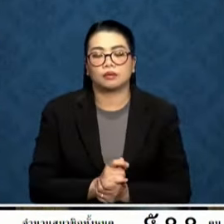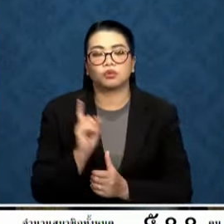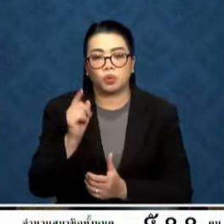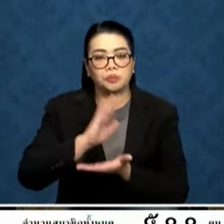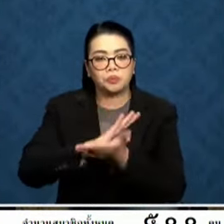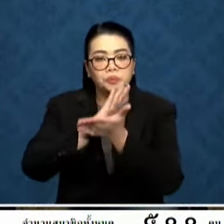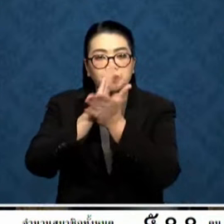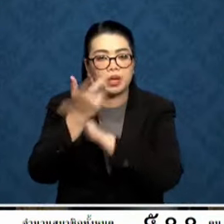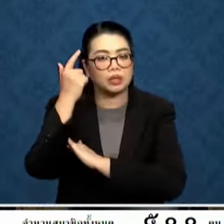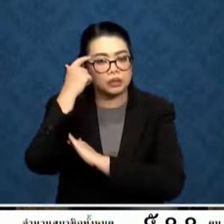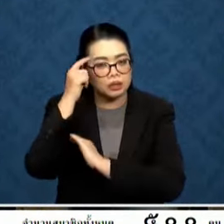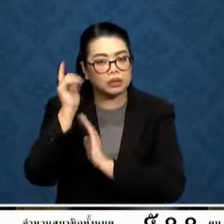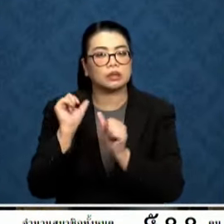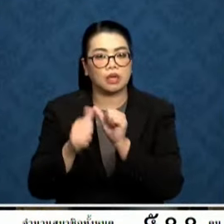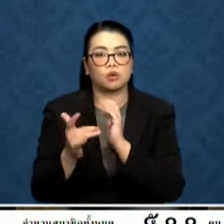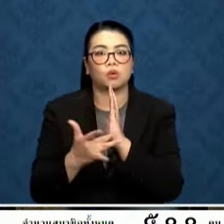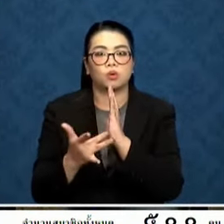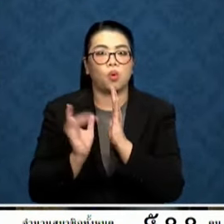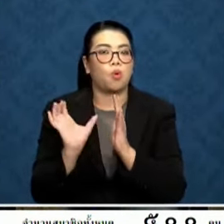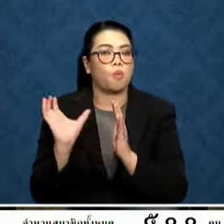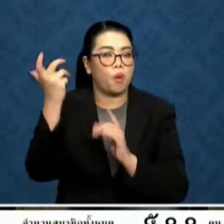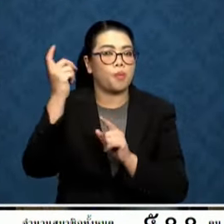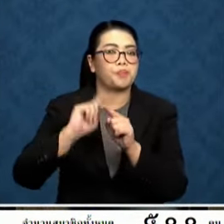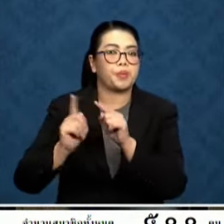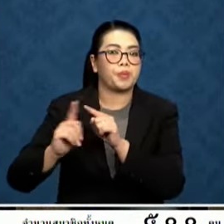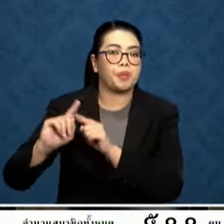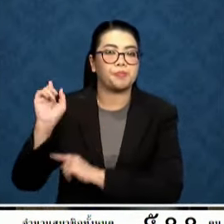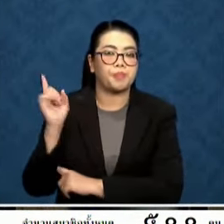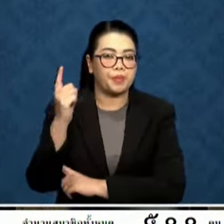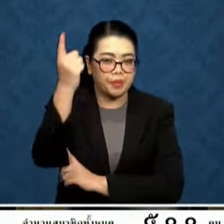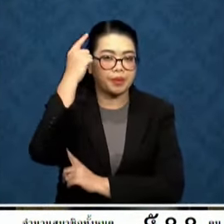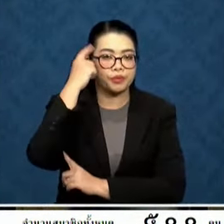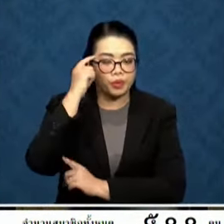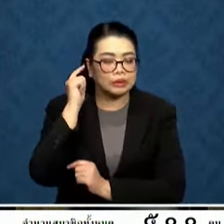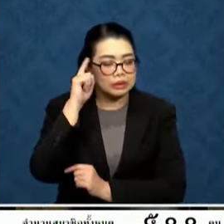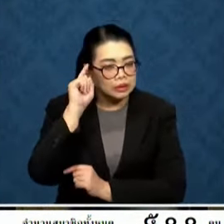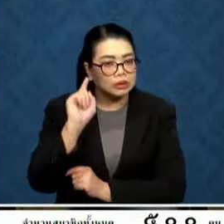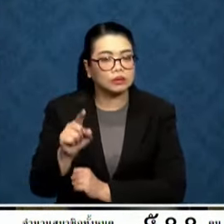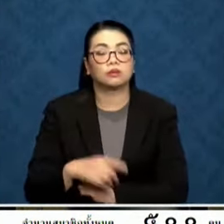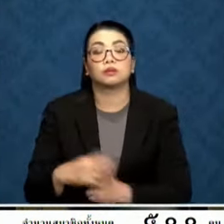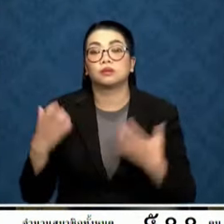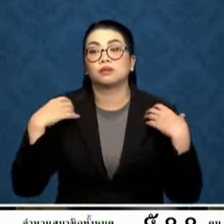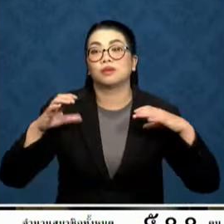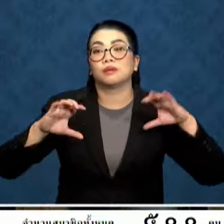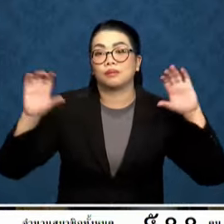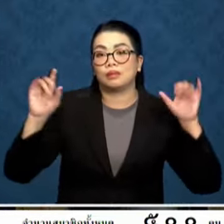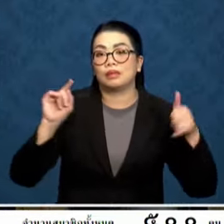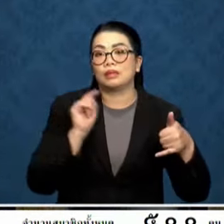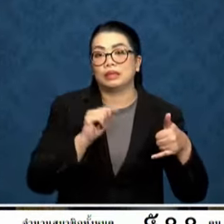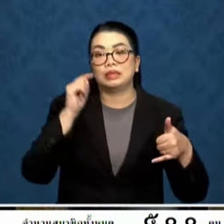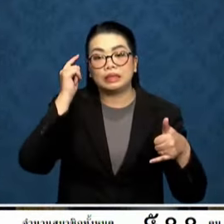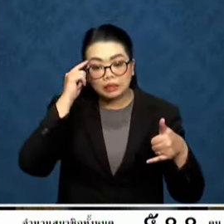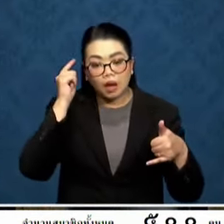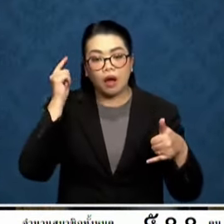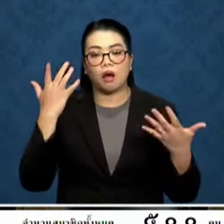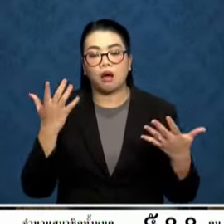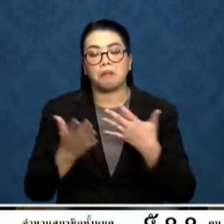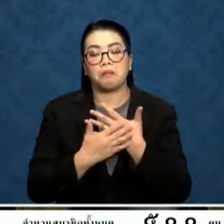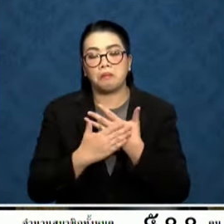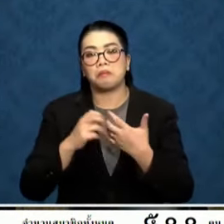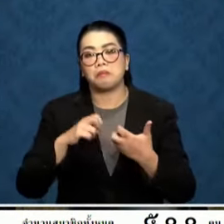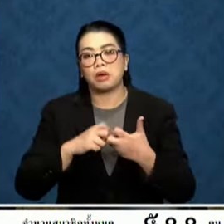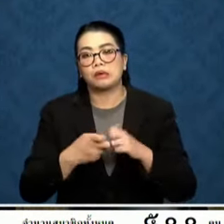ครับรัฐบาลเองก็ก็เพิ่งดูเหมือนจะตระหนักในประเด็น